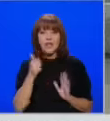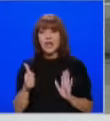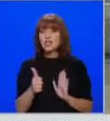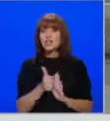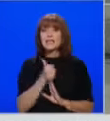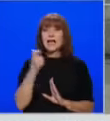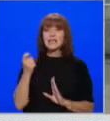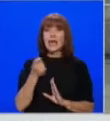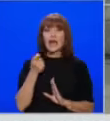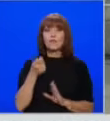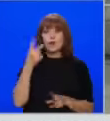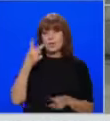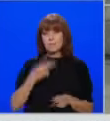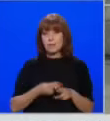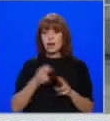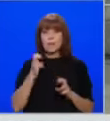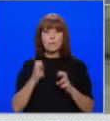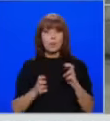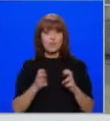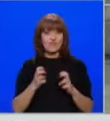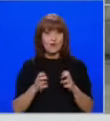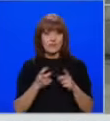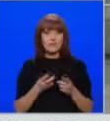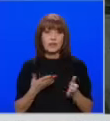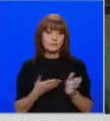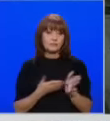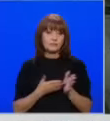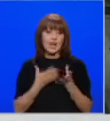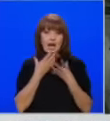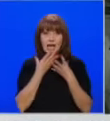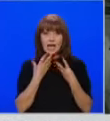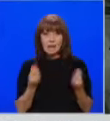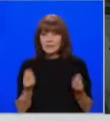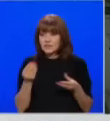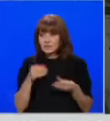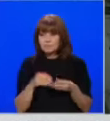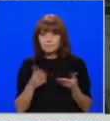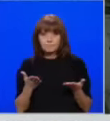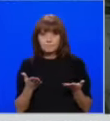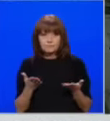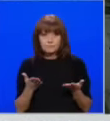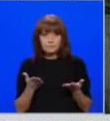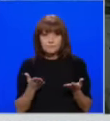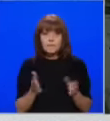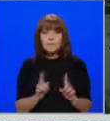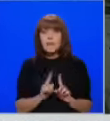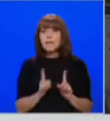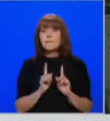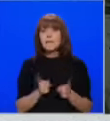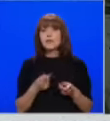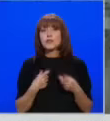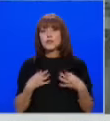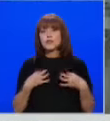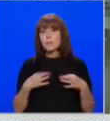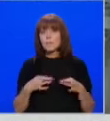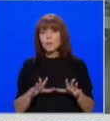август спряхме производството на завода поради липса на суровина. И като цяло не можем да си позволим да